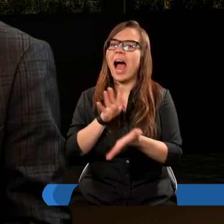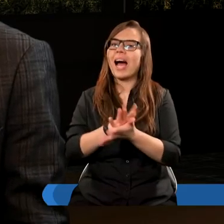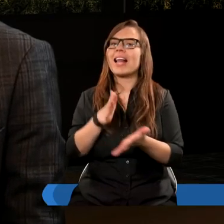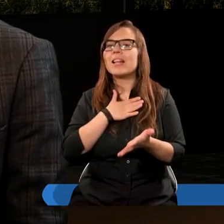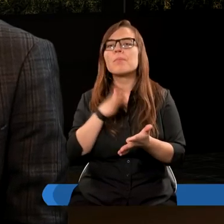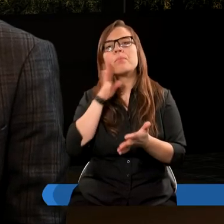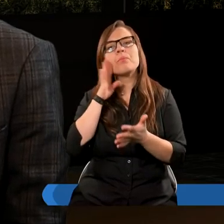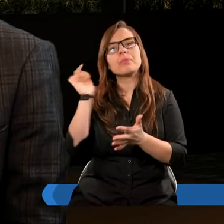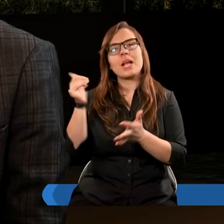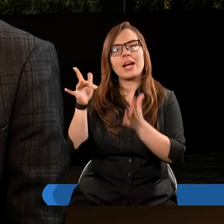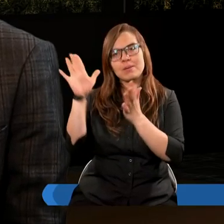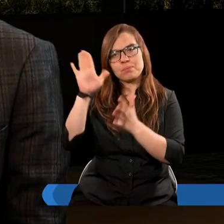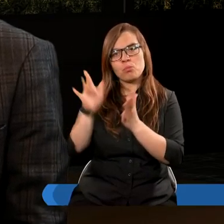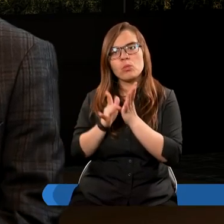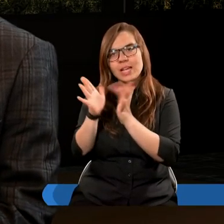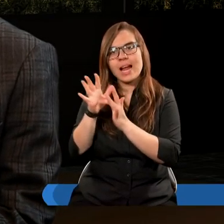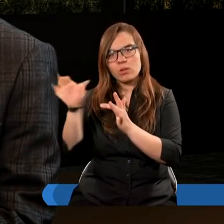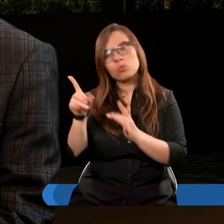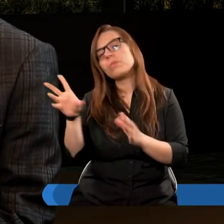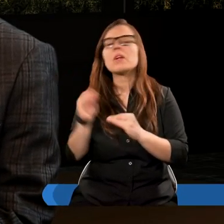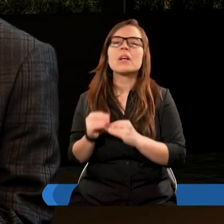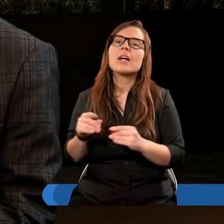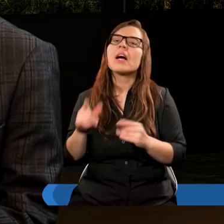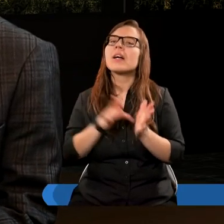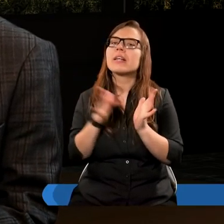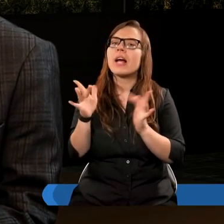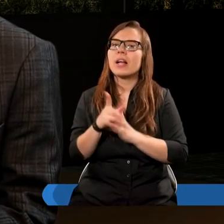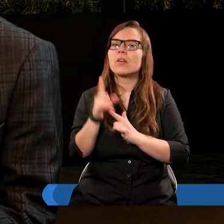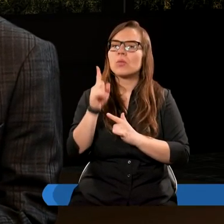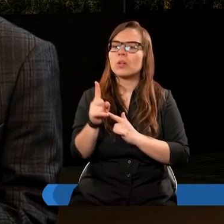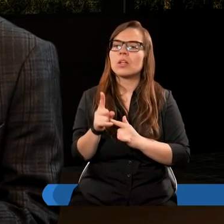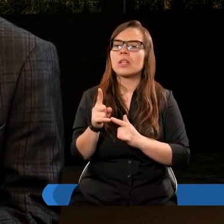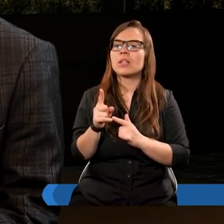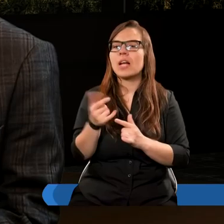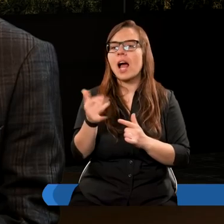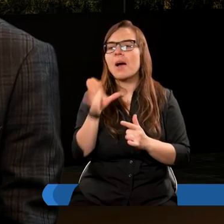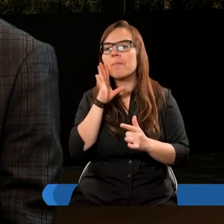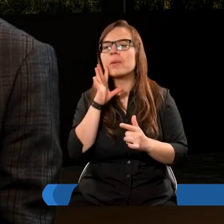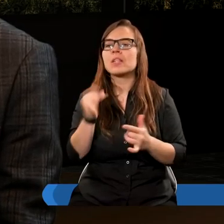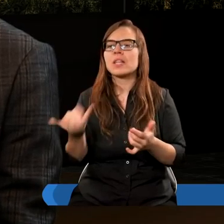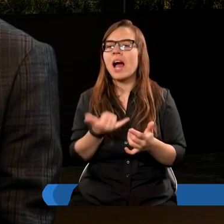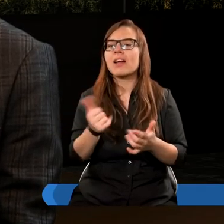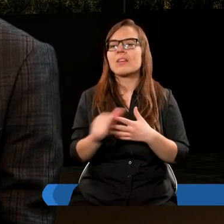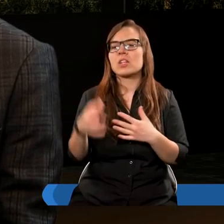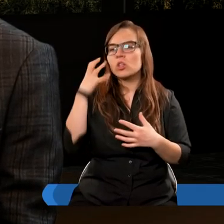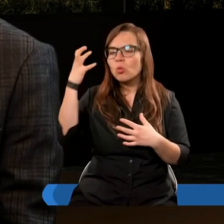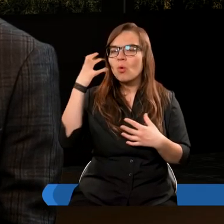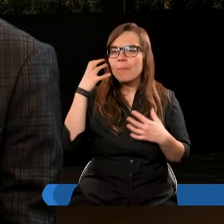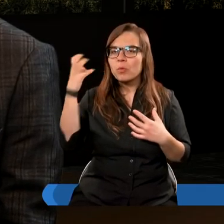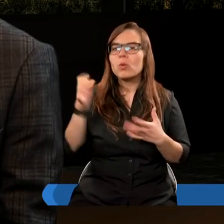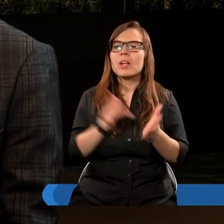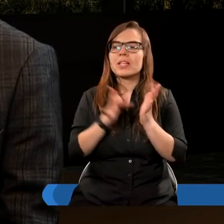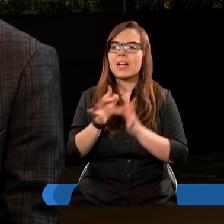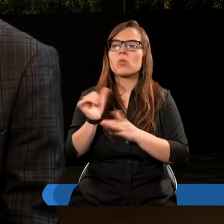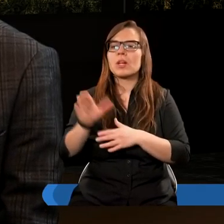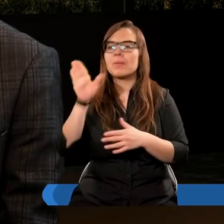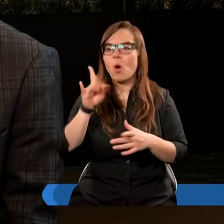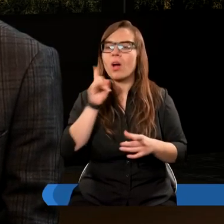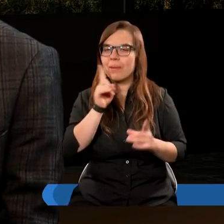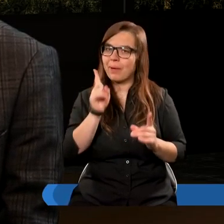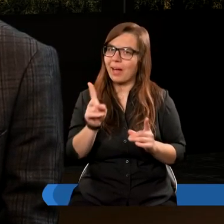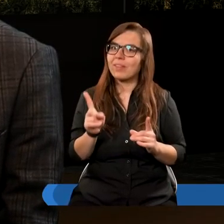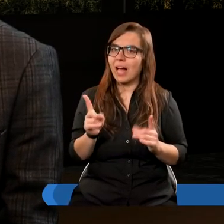Boga, ale Jezus nie jest sługą jakby na zawsze. Jezus jest królem królów, Jezus jest Bogiem, prawda?